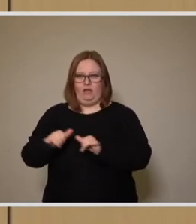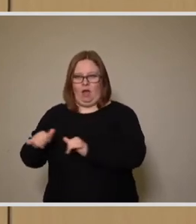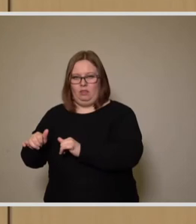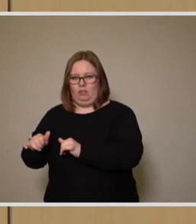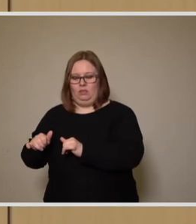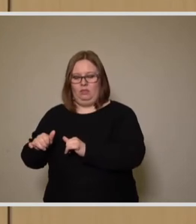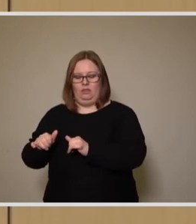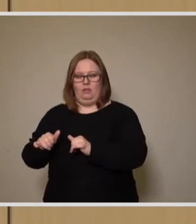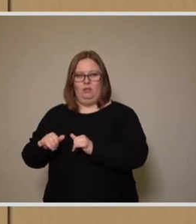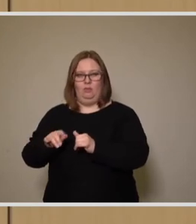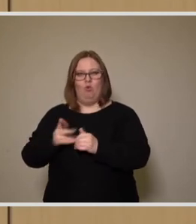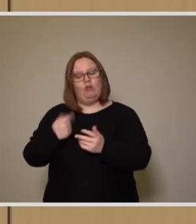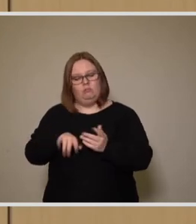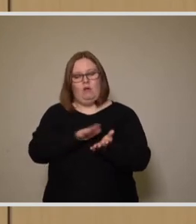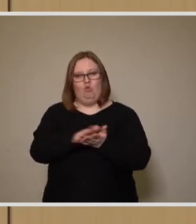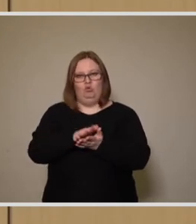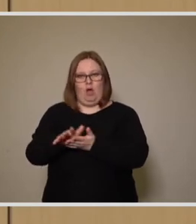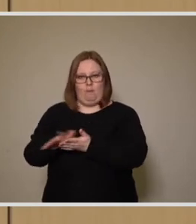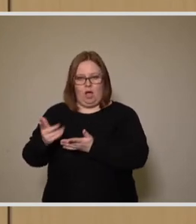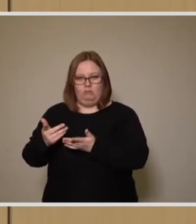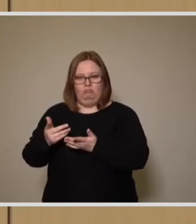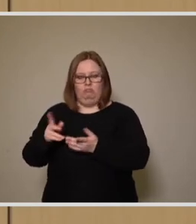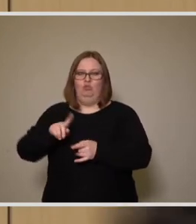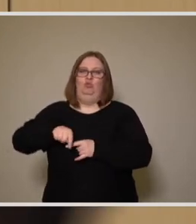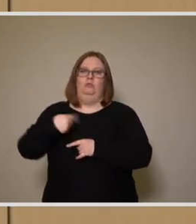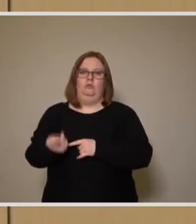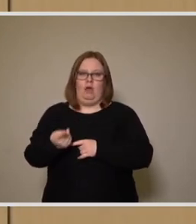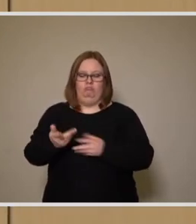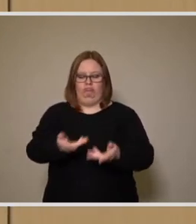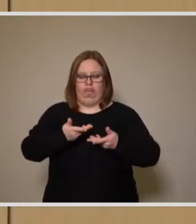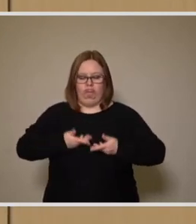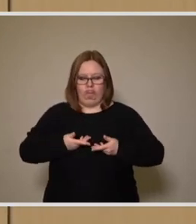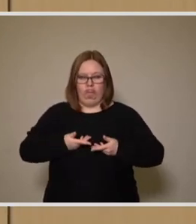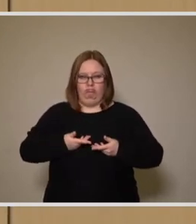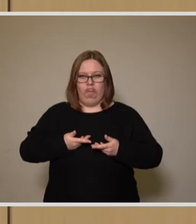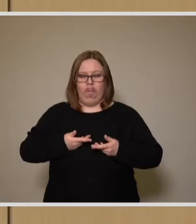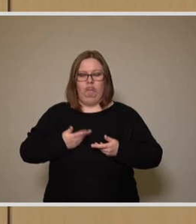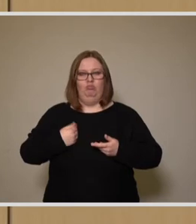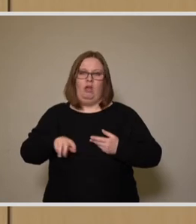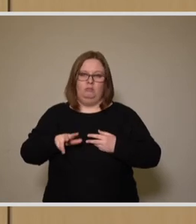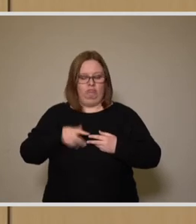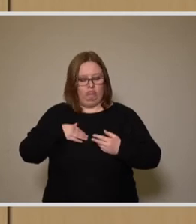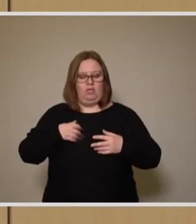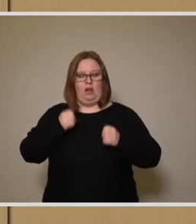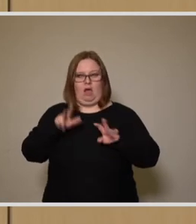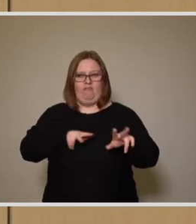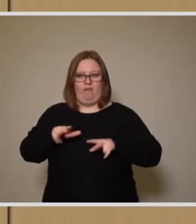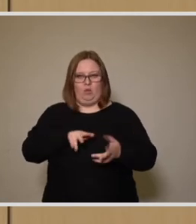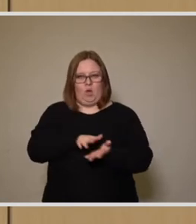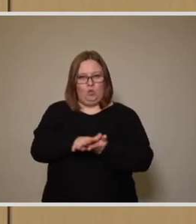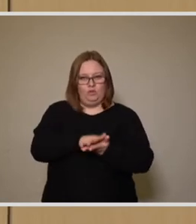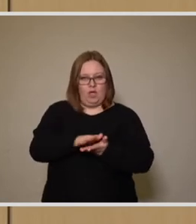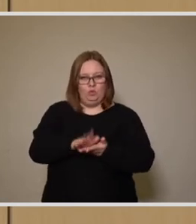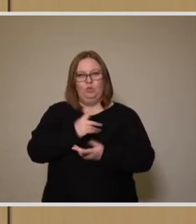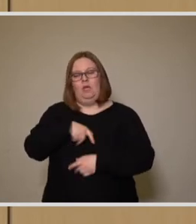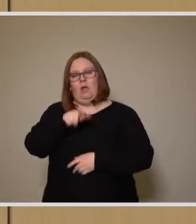entsprechend auszuarbeiten. Das wird uns dann übergeben. Verwaltungsseitig werden es dann, wie gesagt, auswerten und rechtzeitig auch